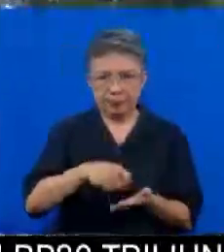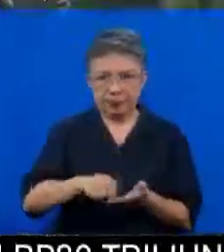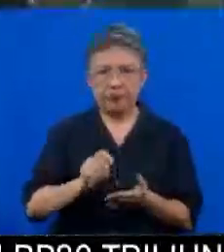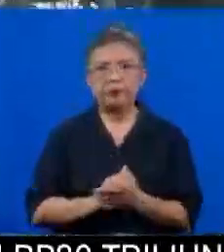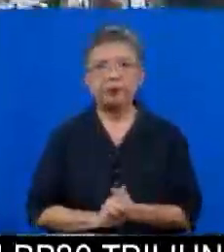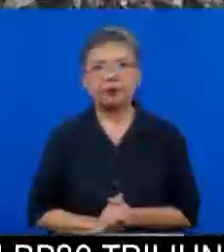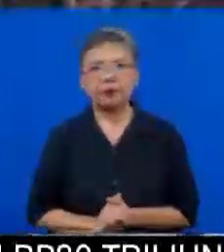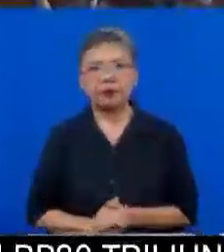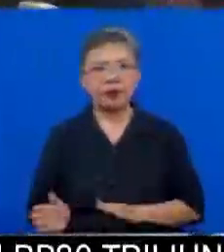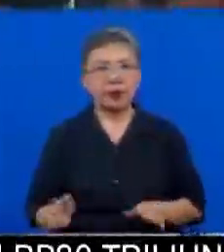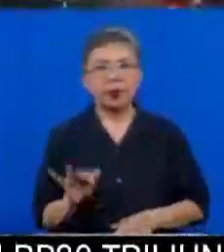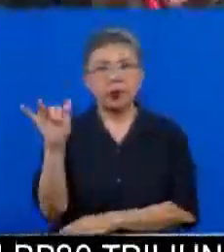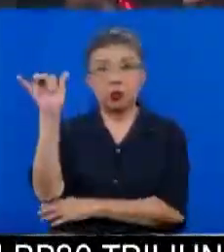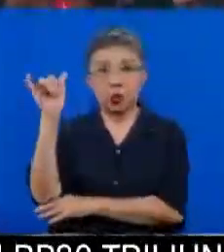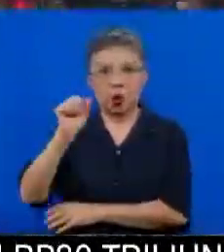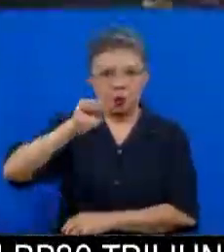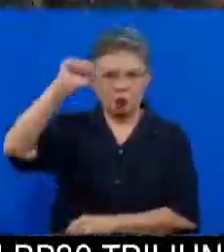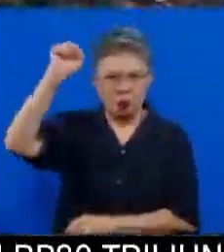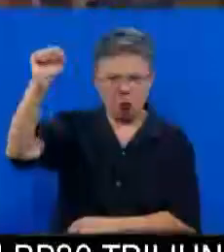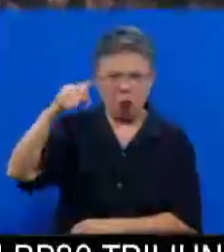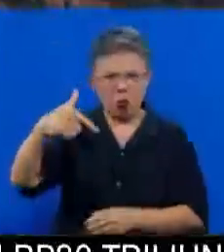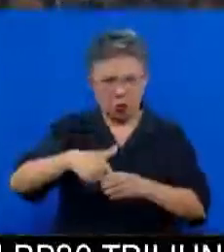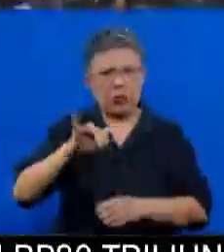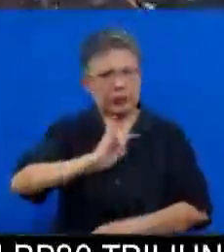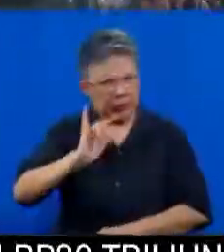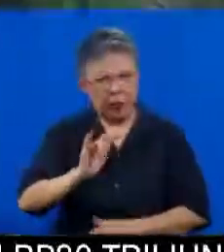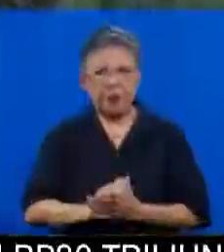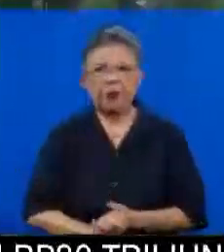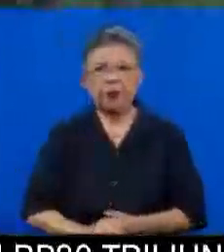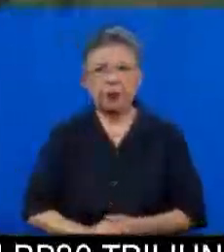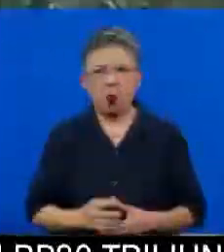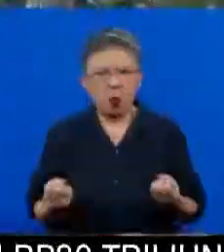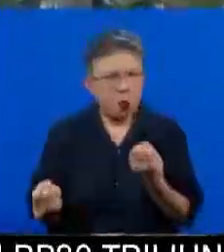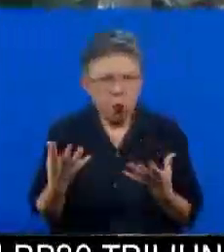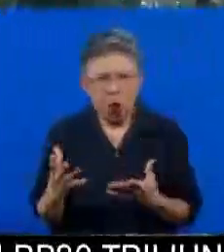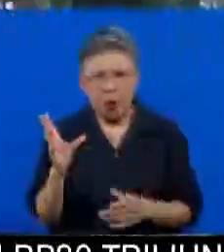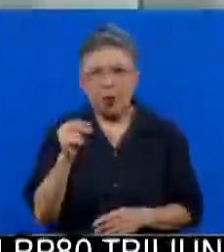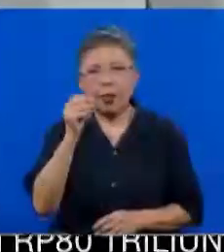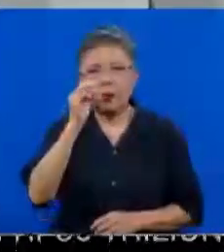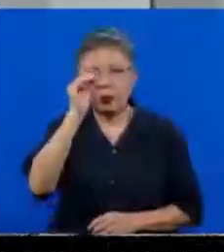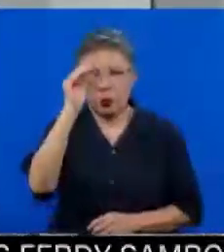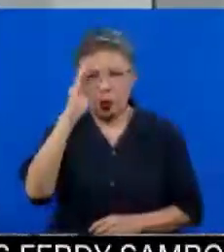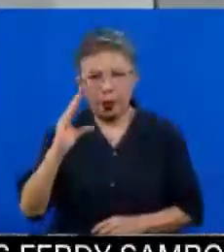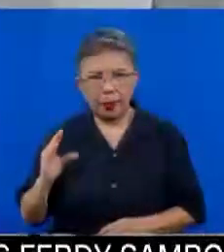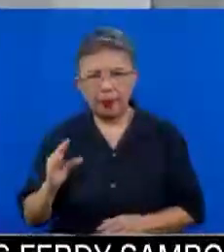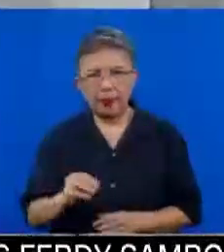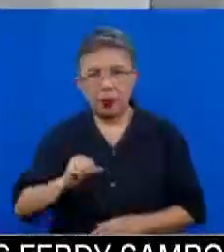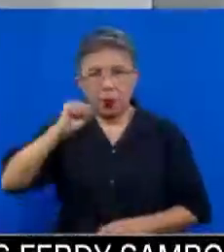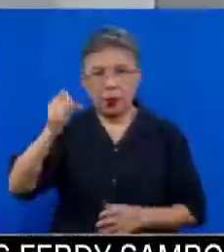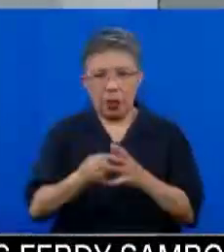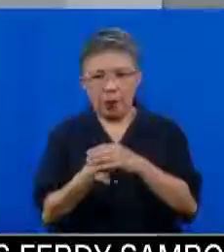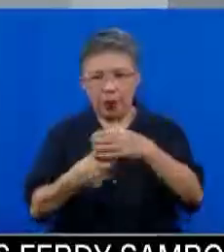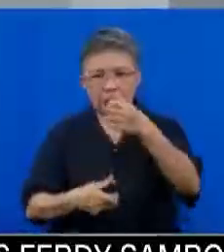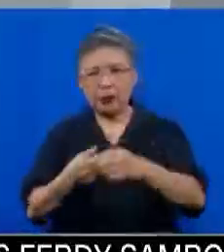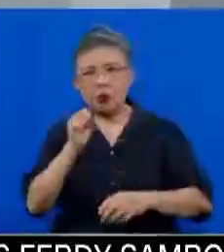di Yogyakarta unjuk rasa menentang kenaikan harga BBM juga memanas Rabu sore sebagian pedemo melemparkan